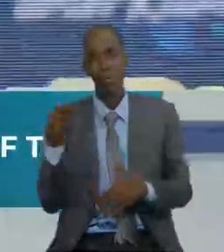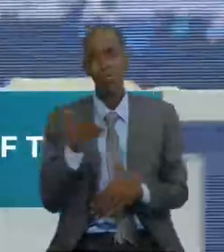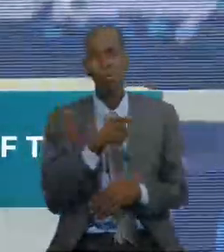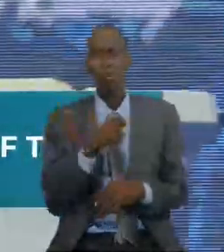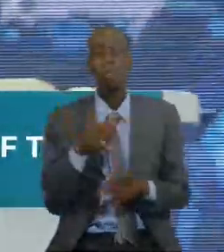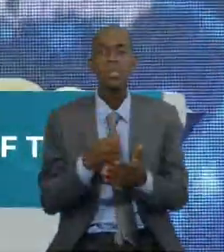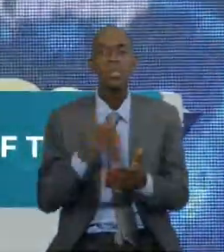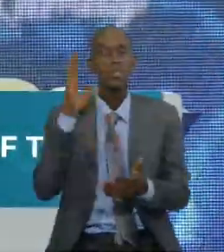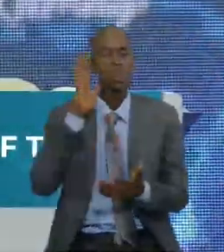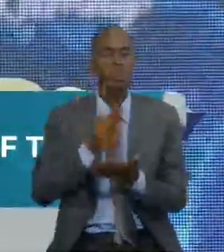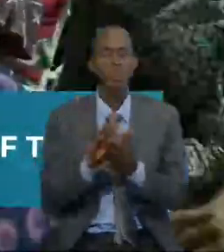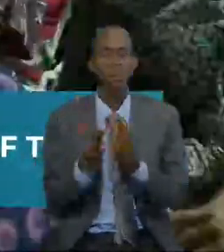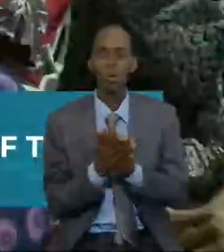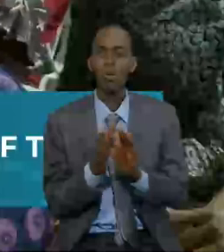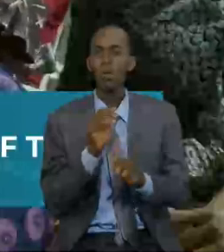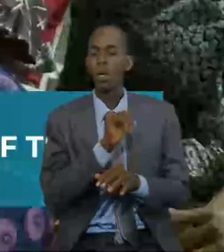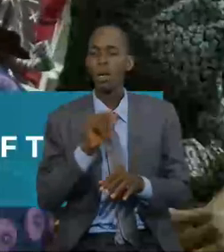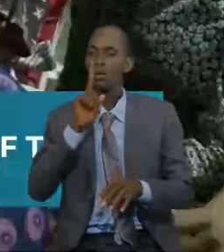toi